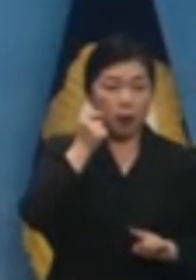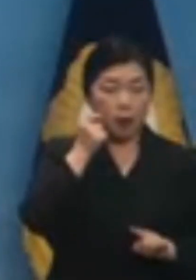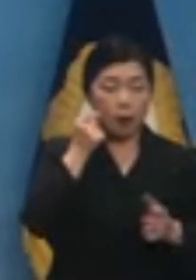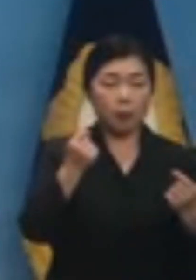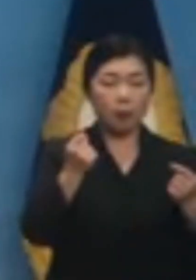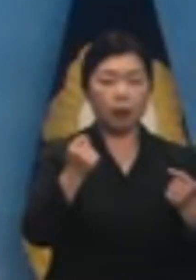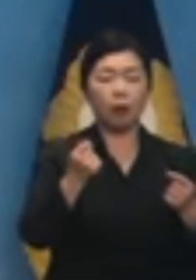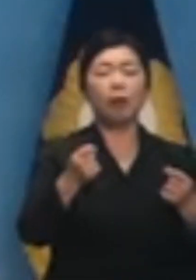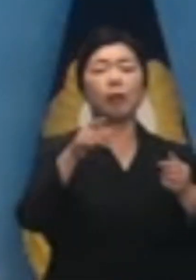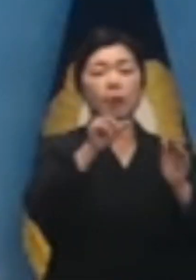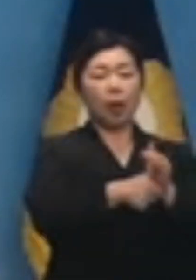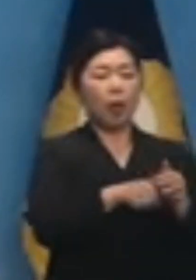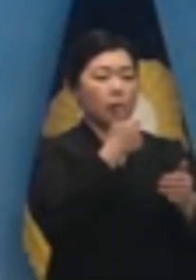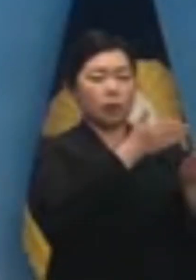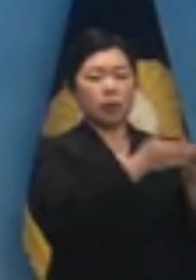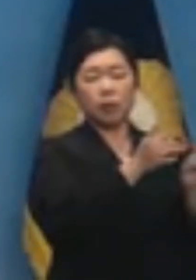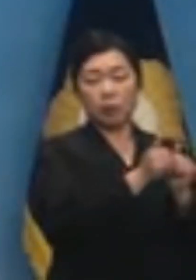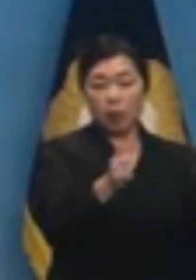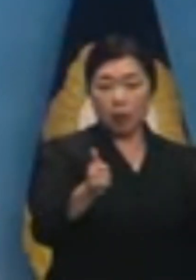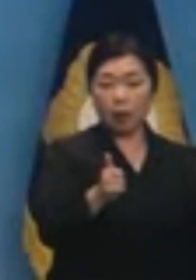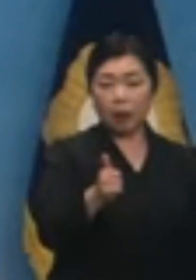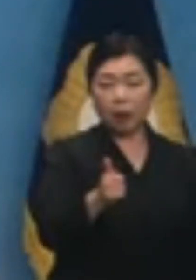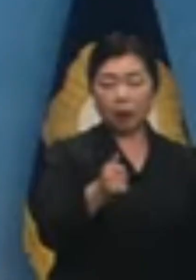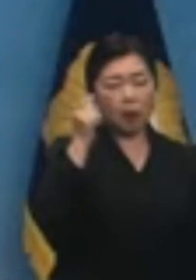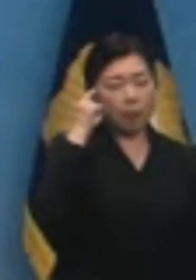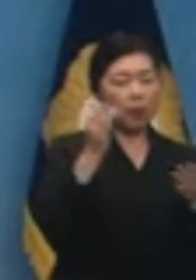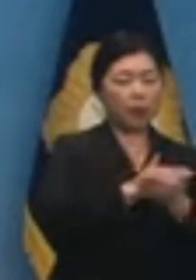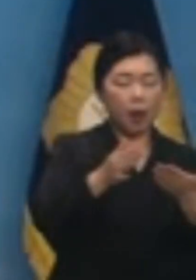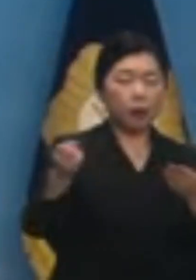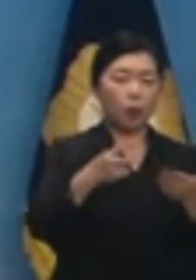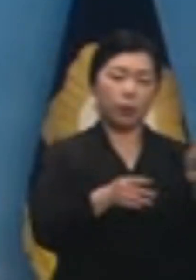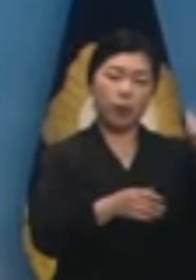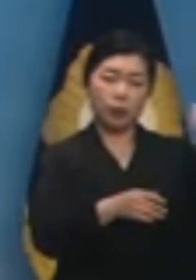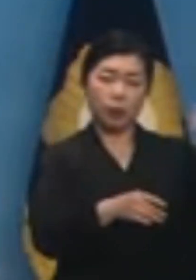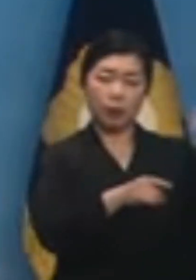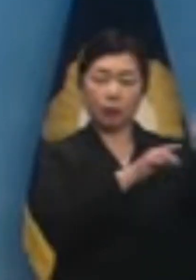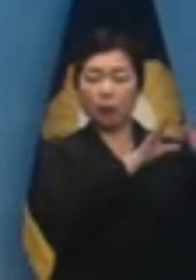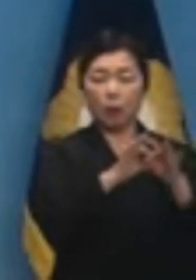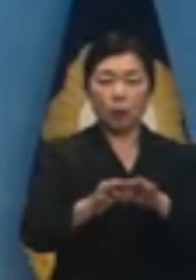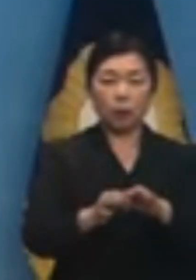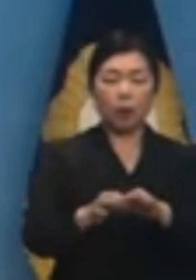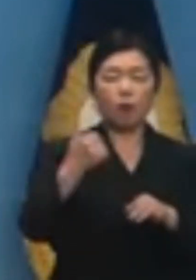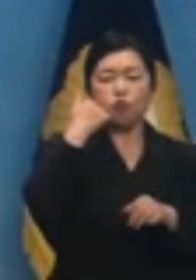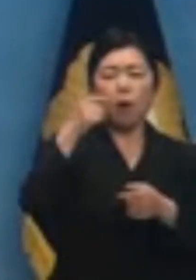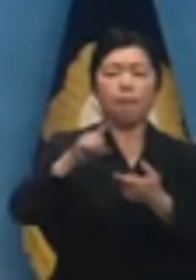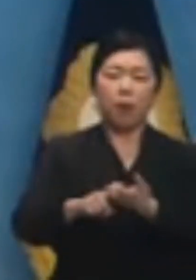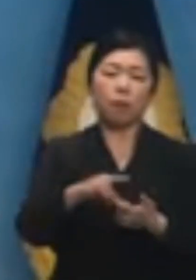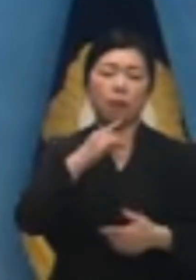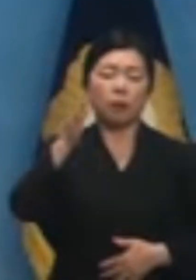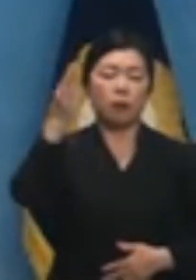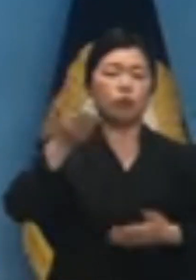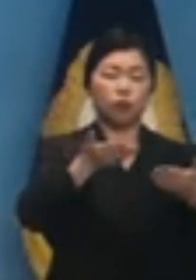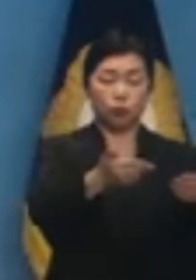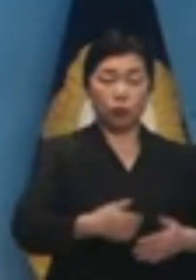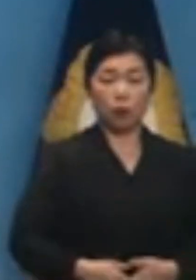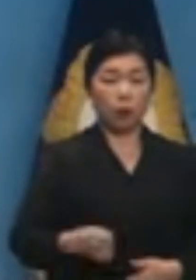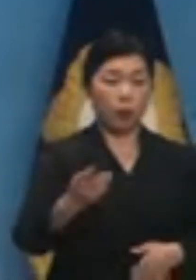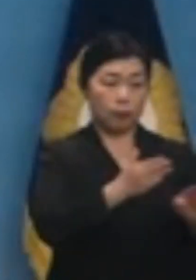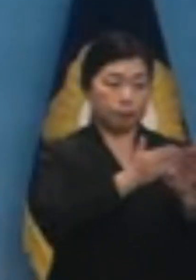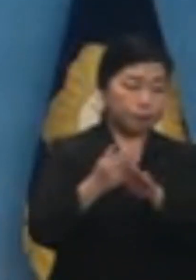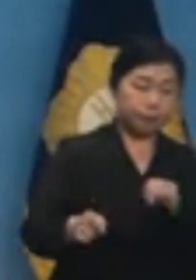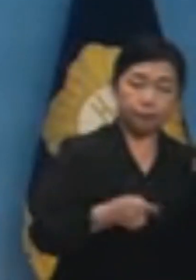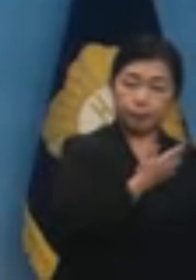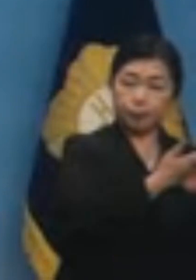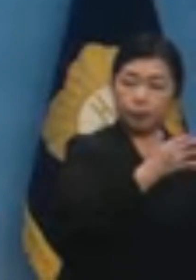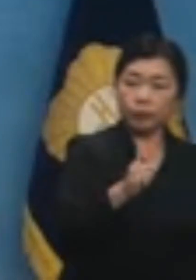아닌가라며 진행자의 주관적인 판단과 발언을 통해 편향적으로 진행을 했습니다. 이어서 한 패널도 동조하며 경제 주체